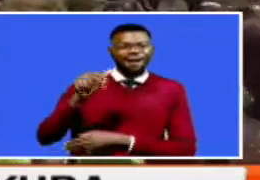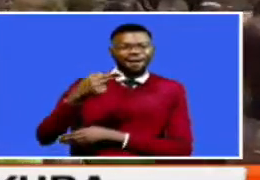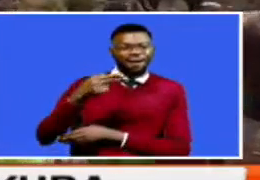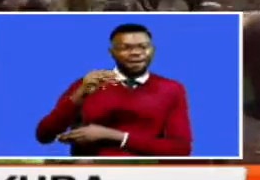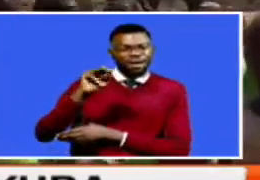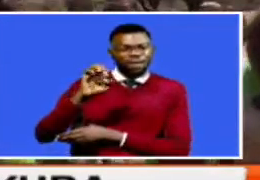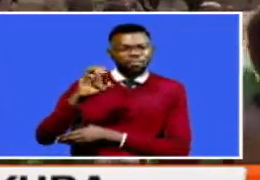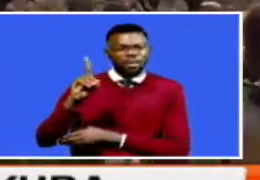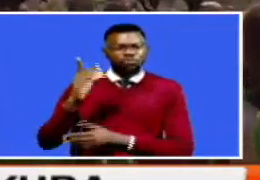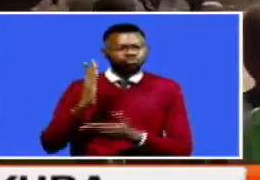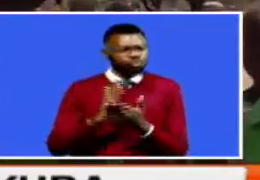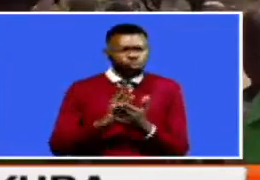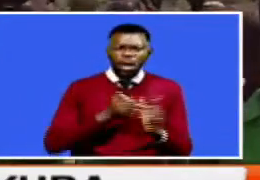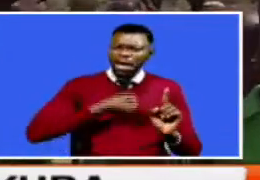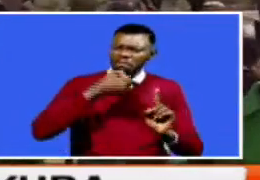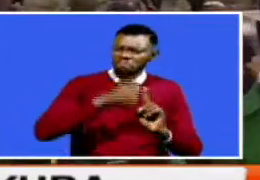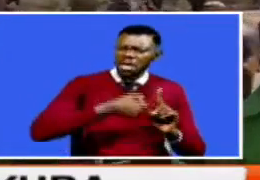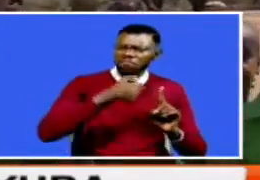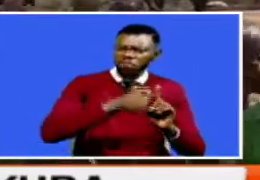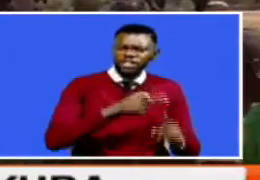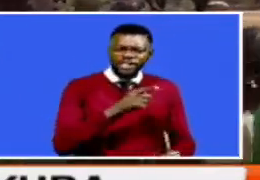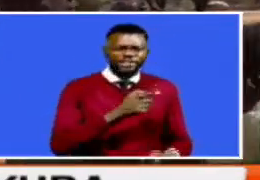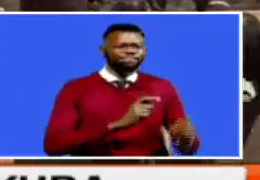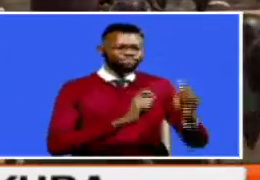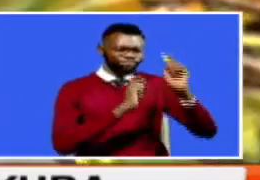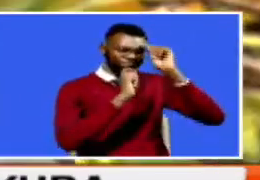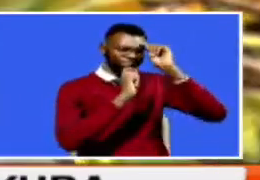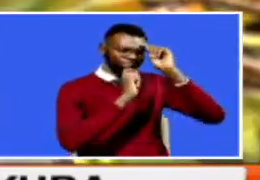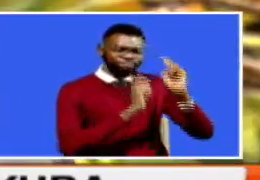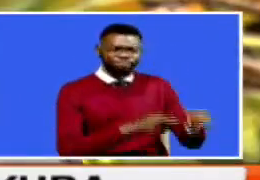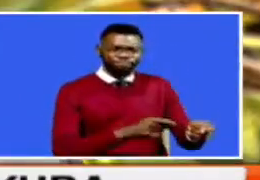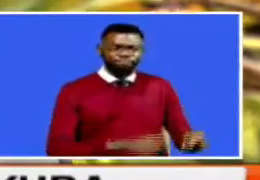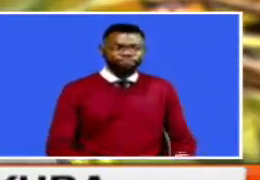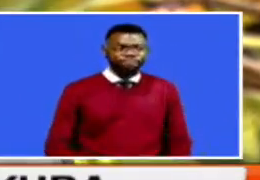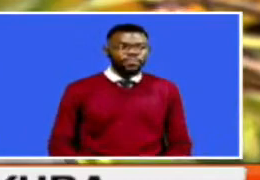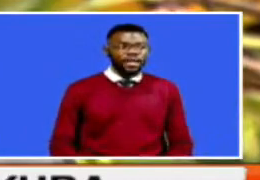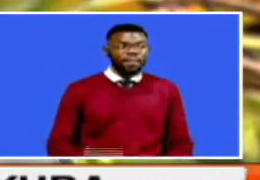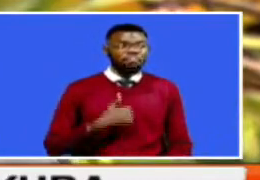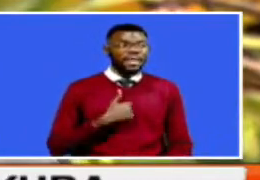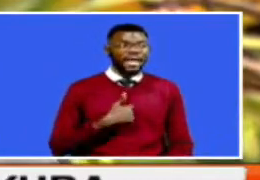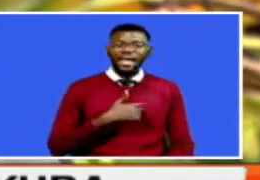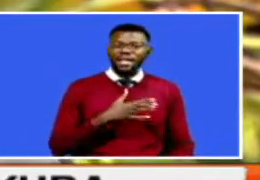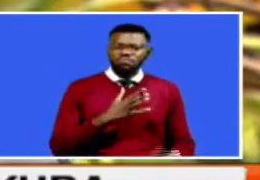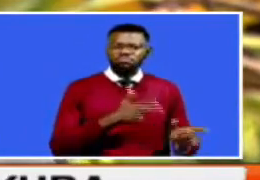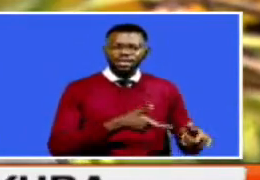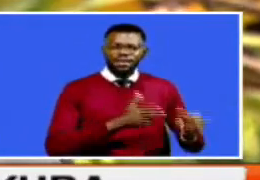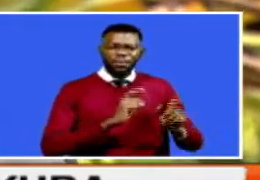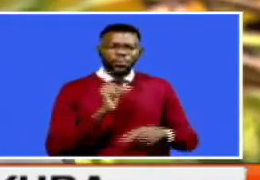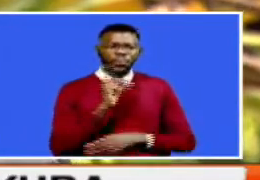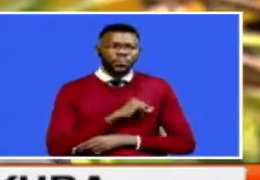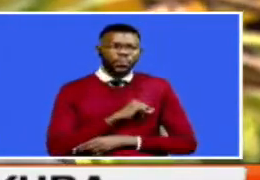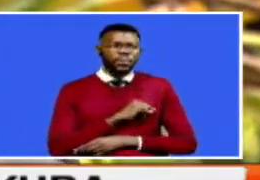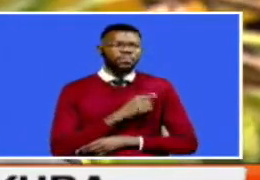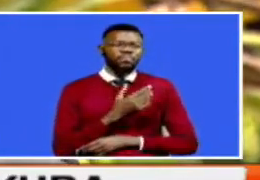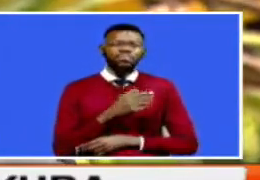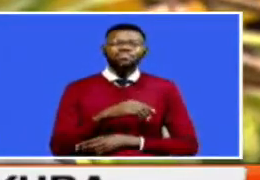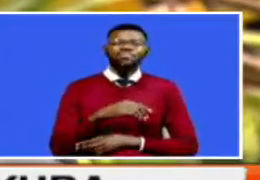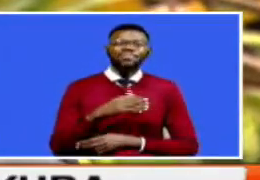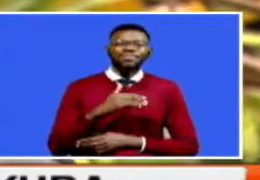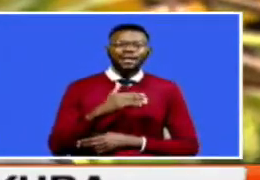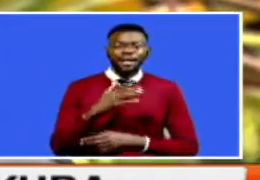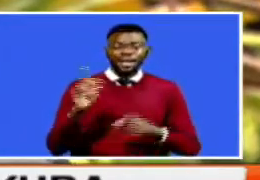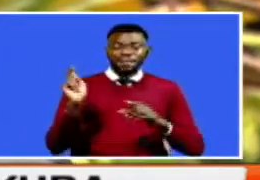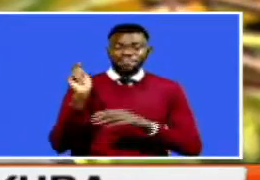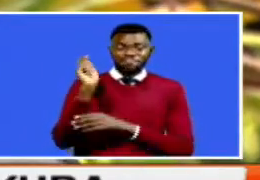kuwa shujaa anayestahili kuvishwa koja. Na mimi nimeweza kutuzwa na Head of State Commendation kutoka